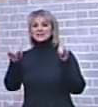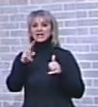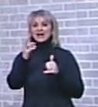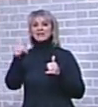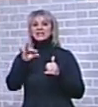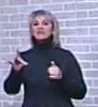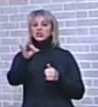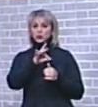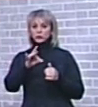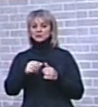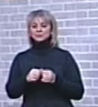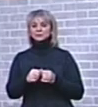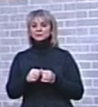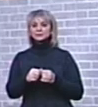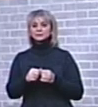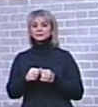в регионе.